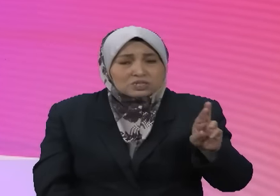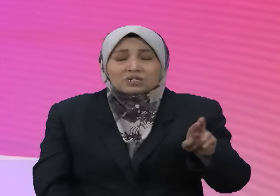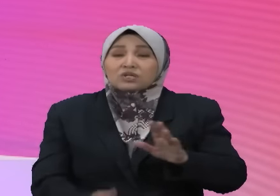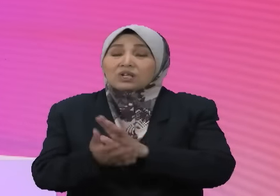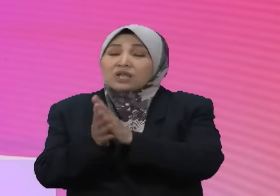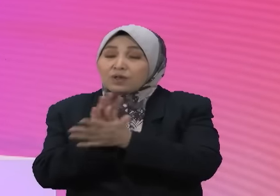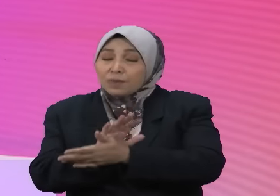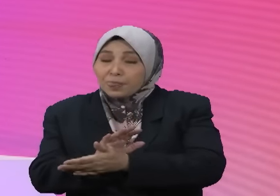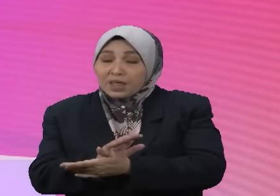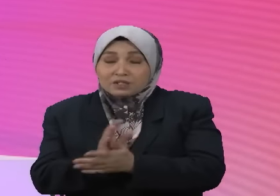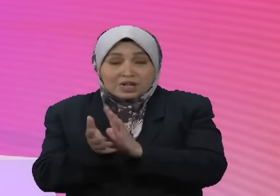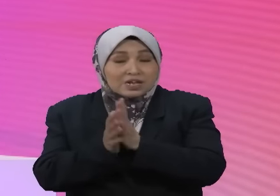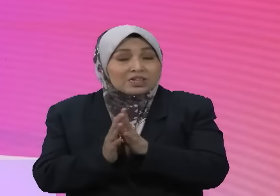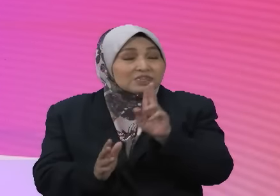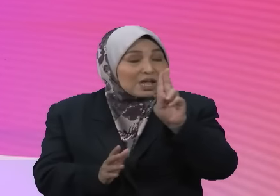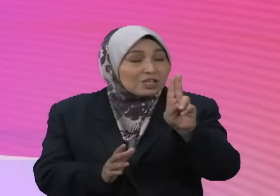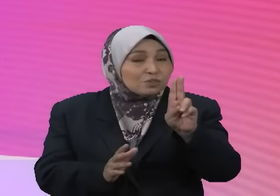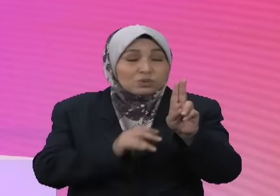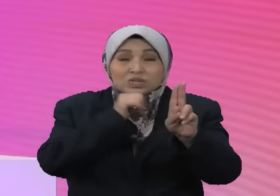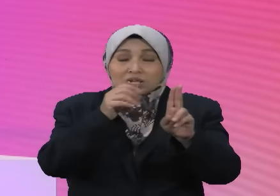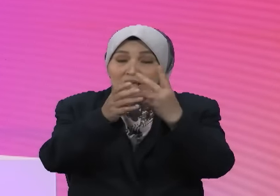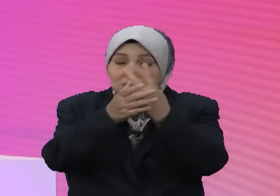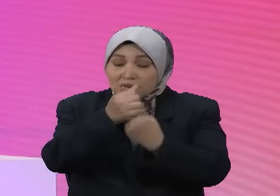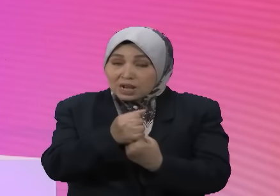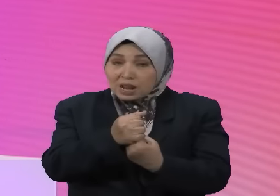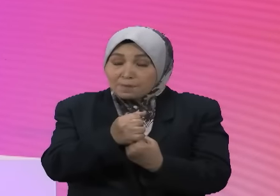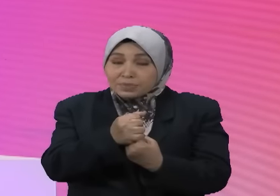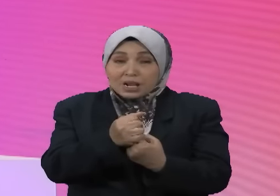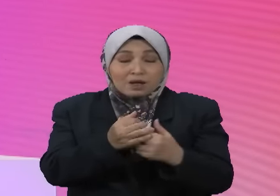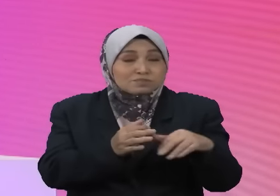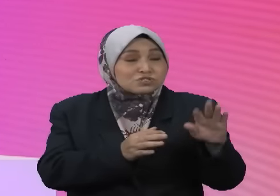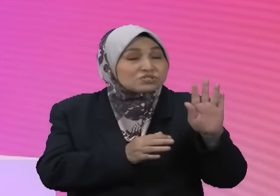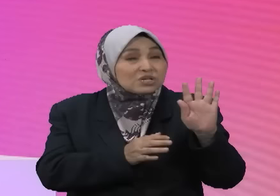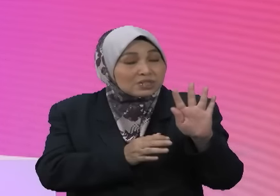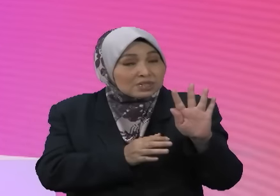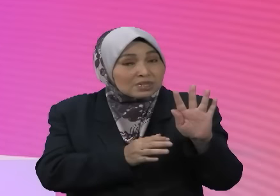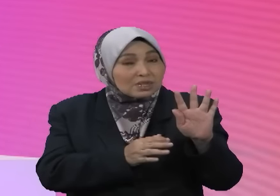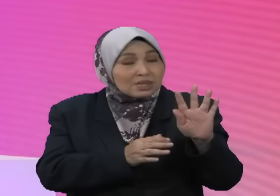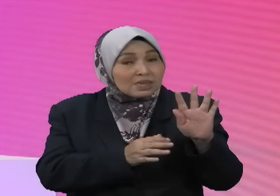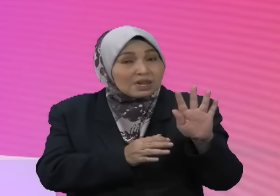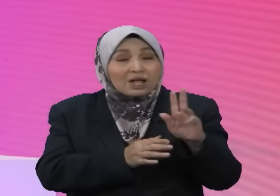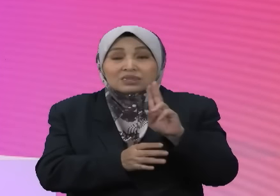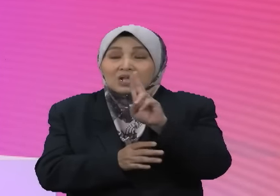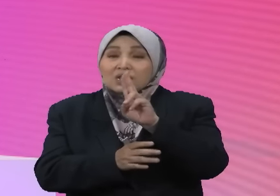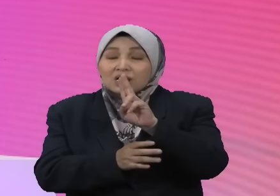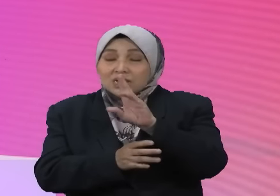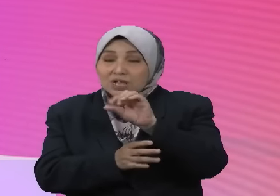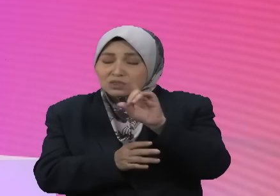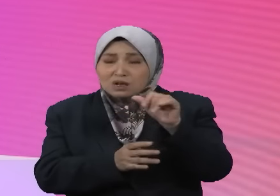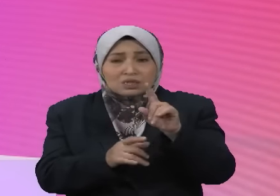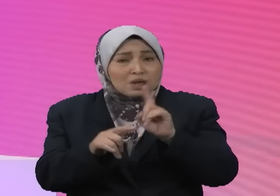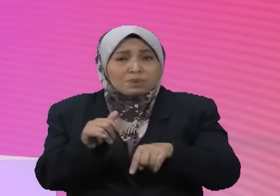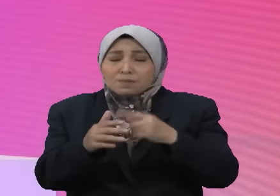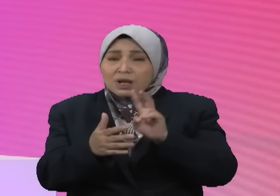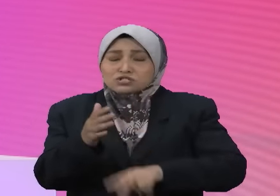maka supaya ta tu tak ditenggelamkan dalam Sin tak diidghamkan sini tidak boleh